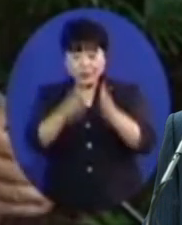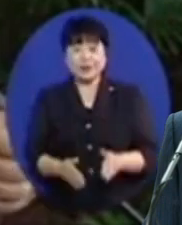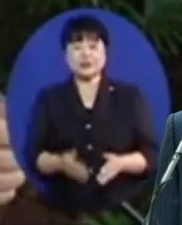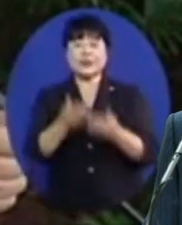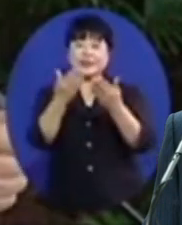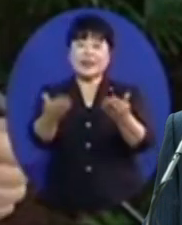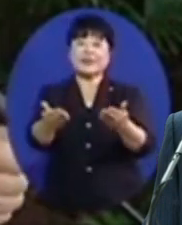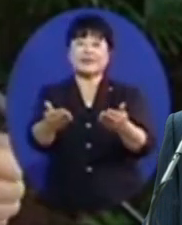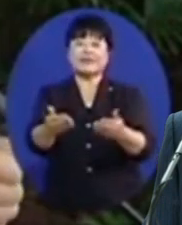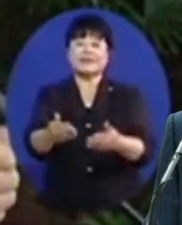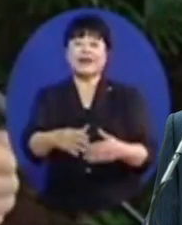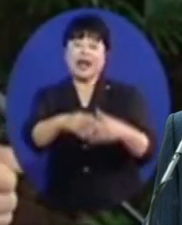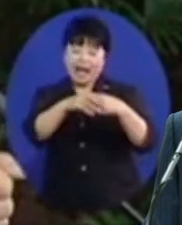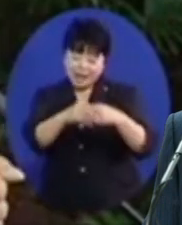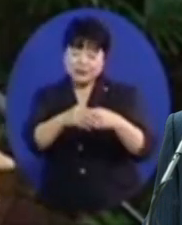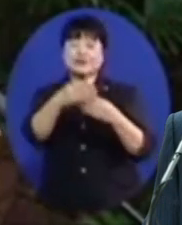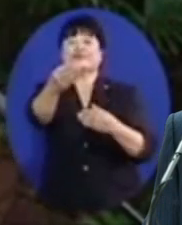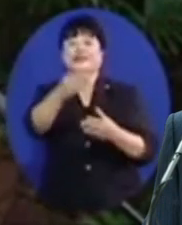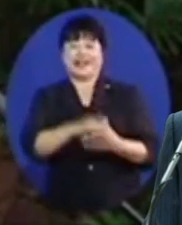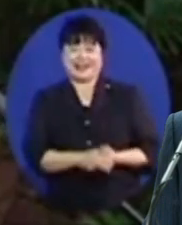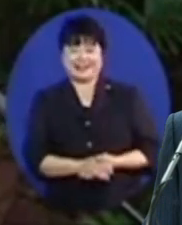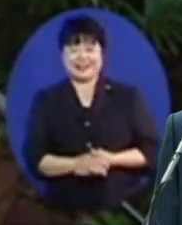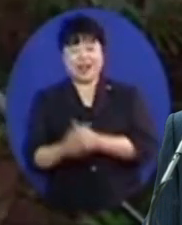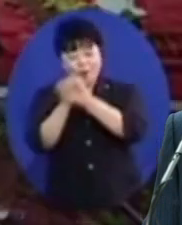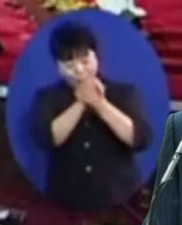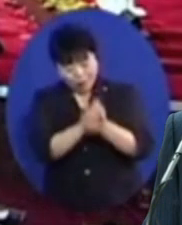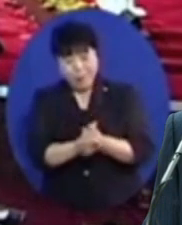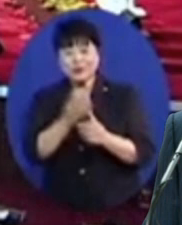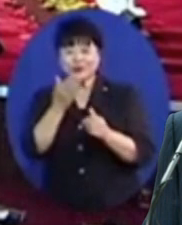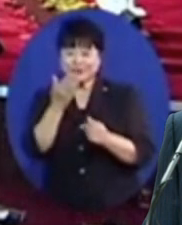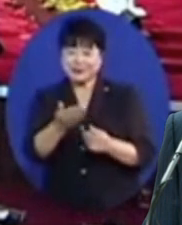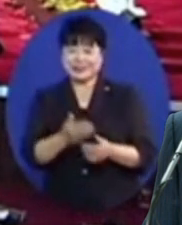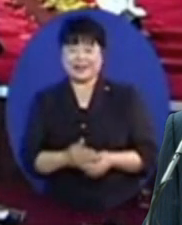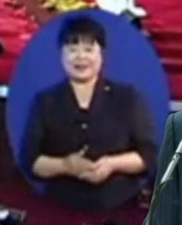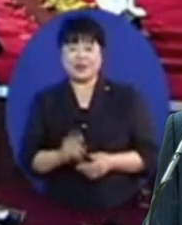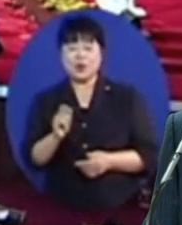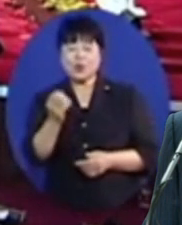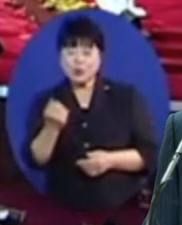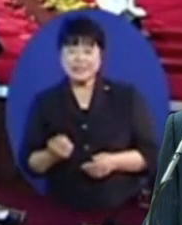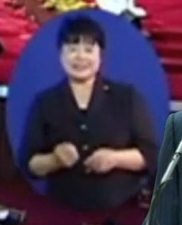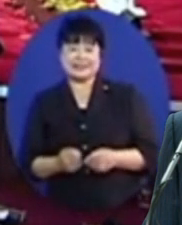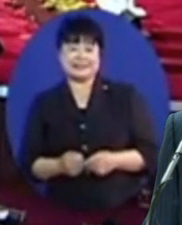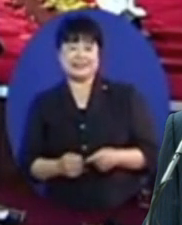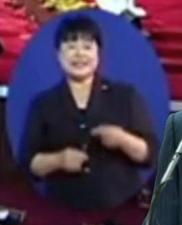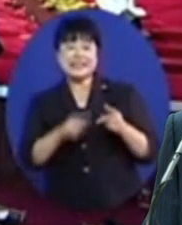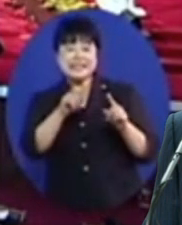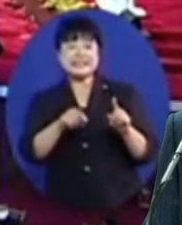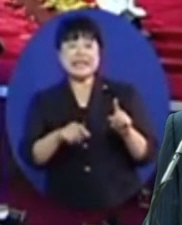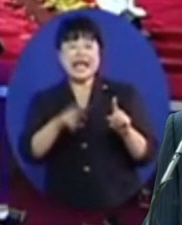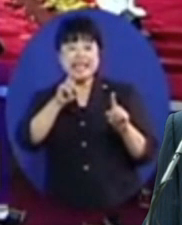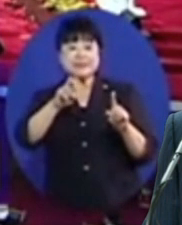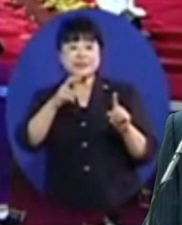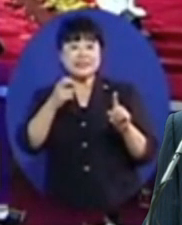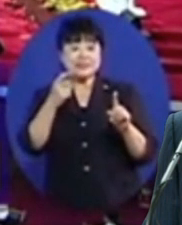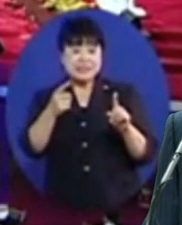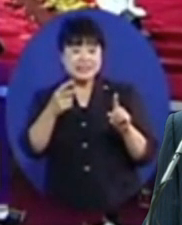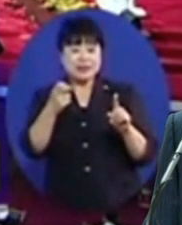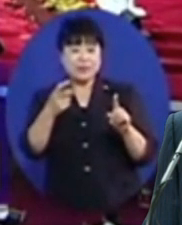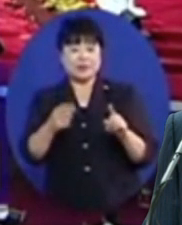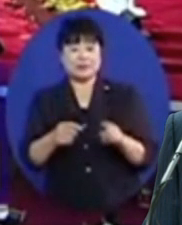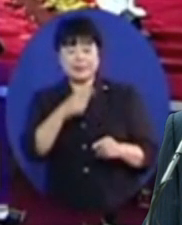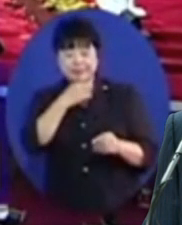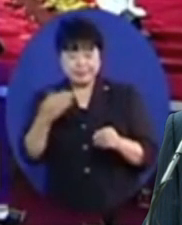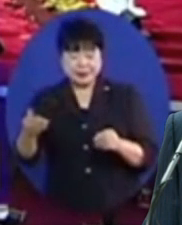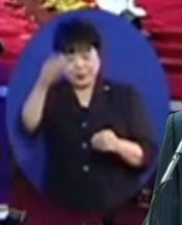내밀어 여러분 악수해 주시는 것입니다. 화목되는 것입니다. 골로새서 1장 20절로 22절에 그의 십자가의 피로